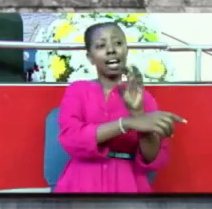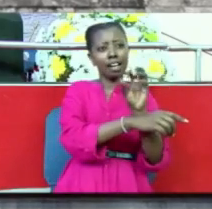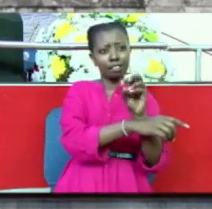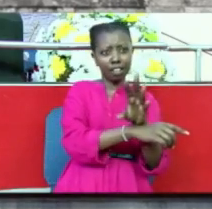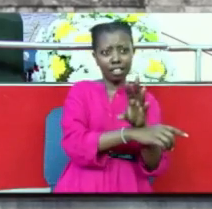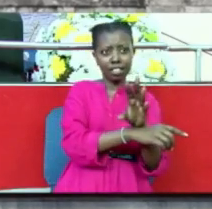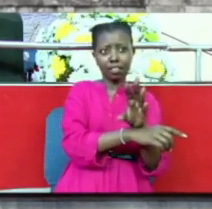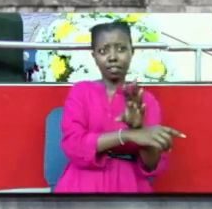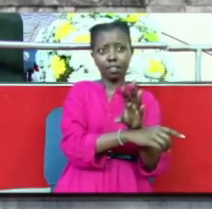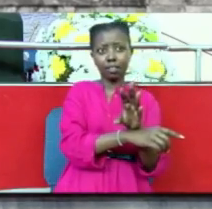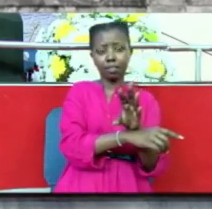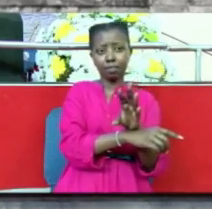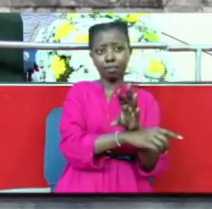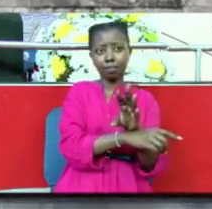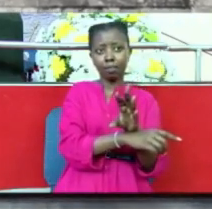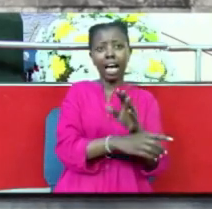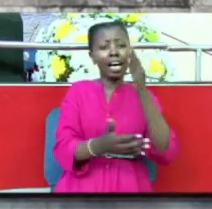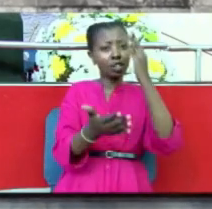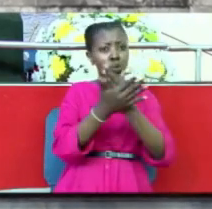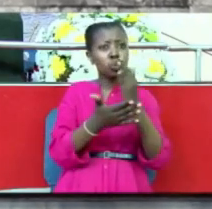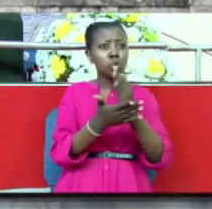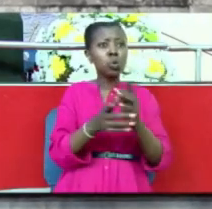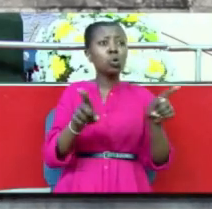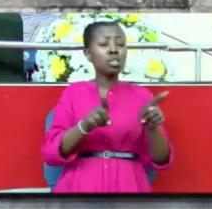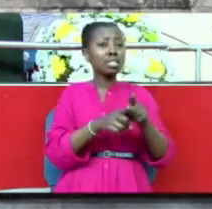Nonema, hajanipa hata shilingi tano.